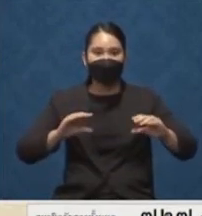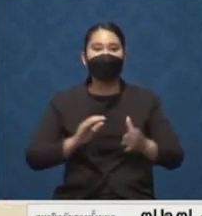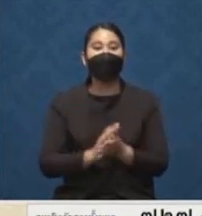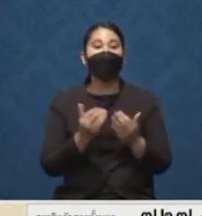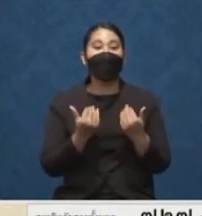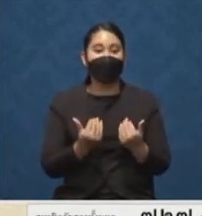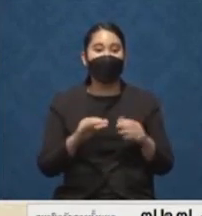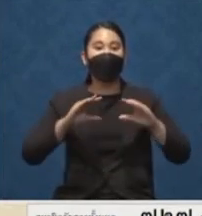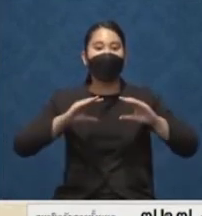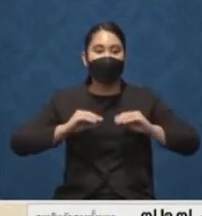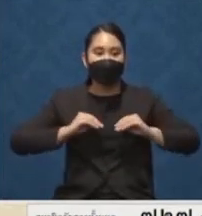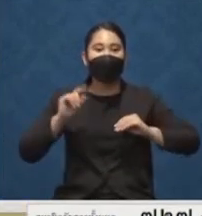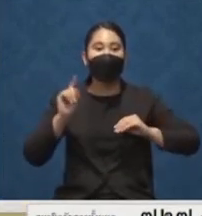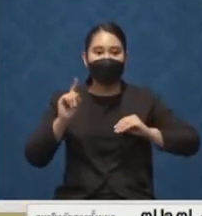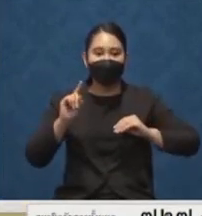ว่า